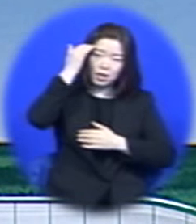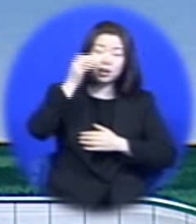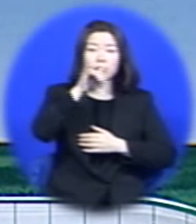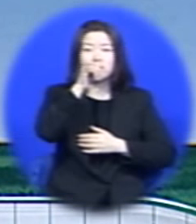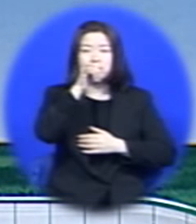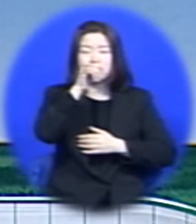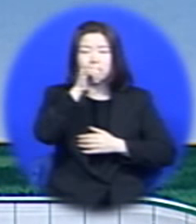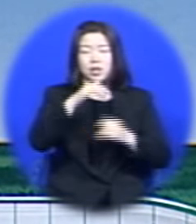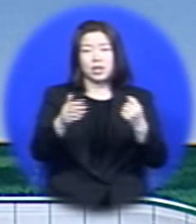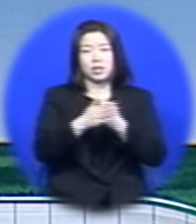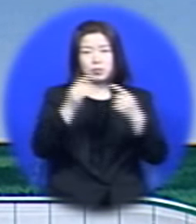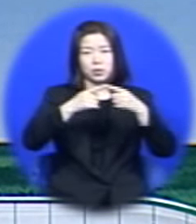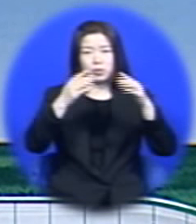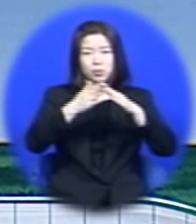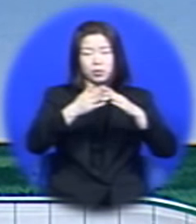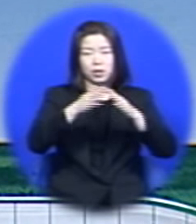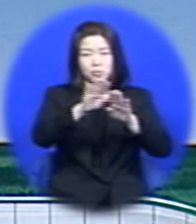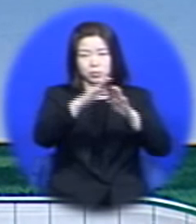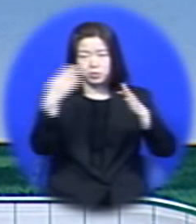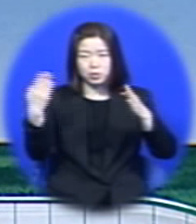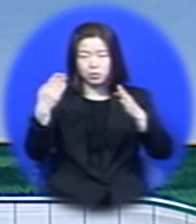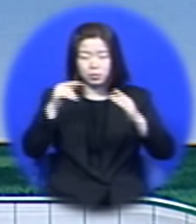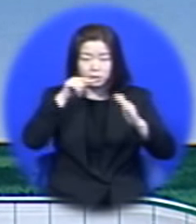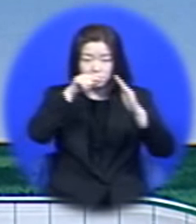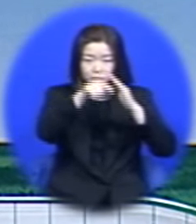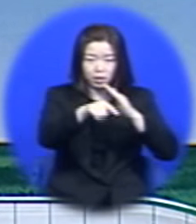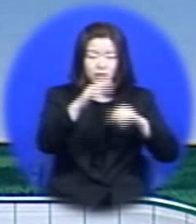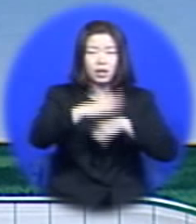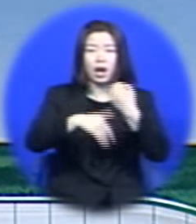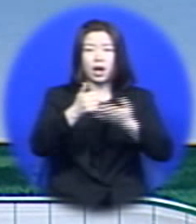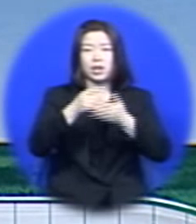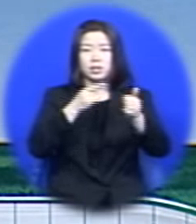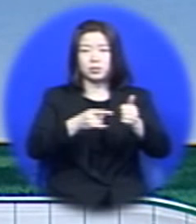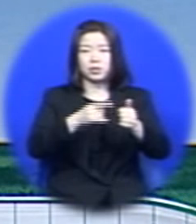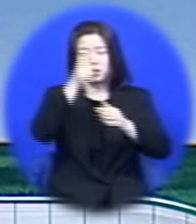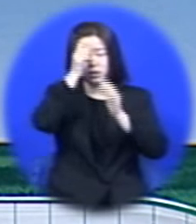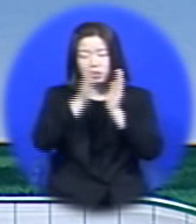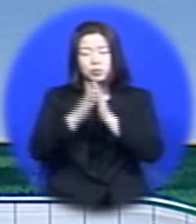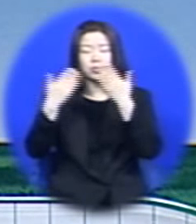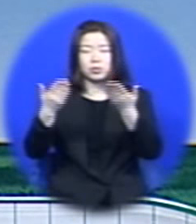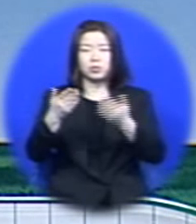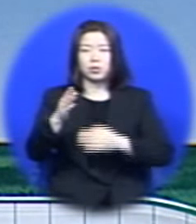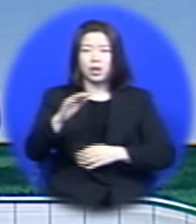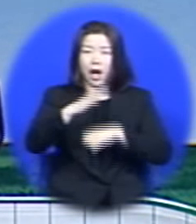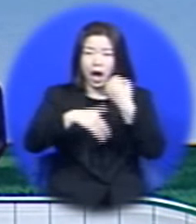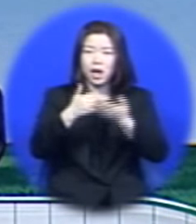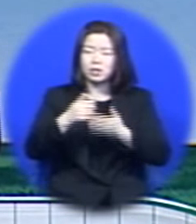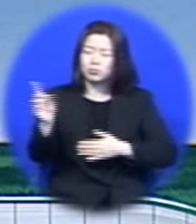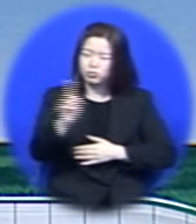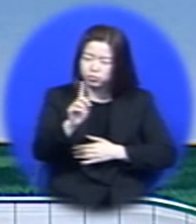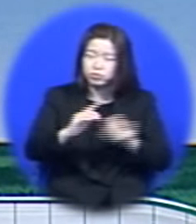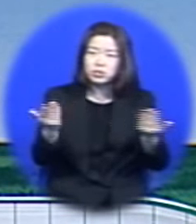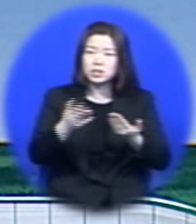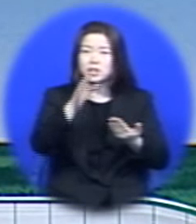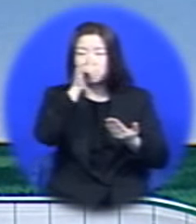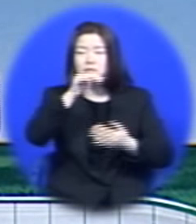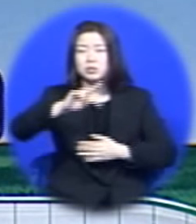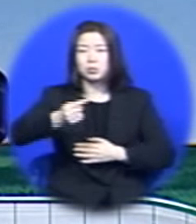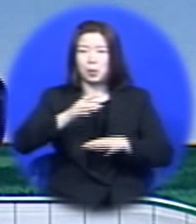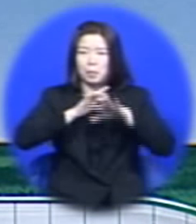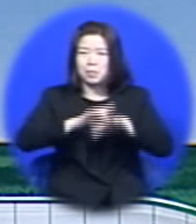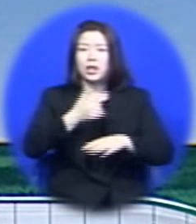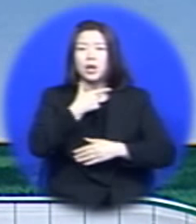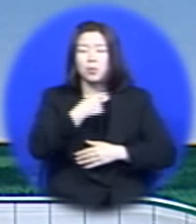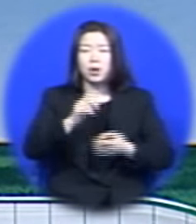교회의 문을 열고 들어갈 때 하나님께 기도했습니다. 하나님, 무슨 일이 있어도 마귀가 원하는 대로는 절대로